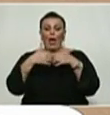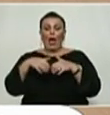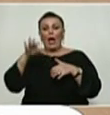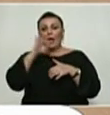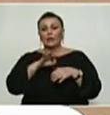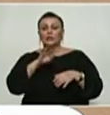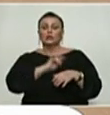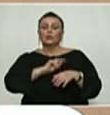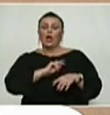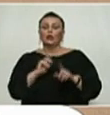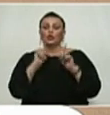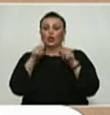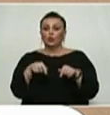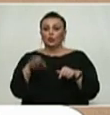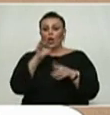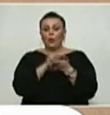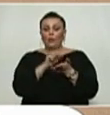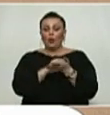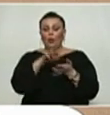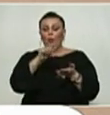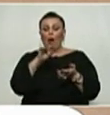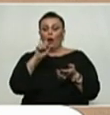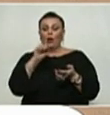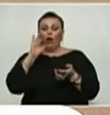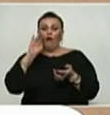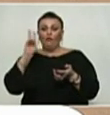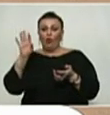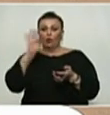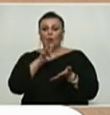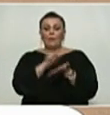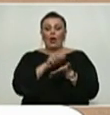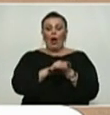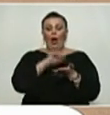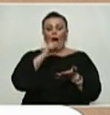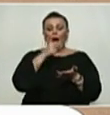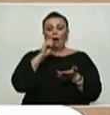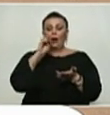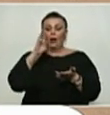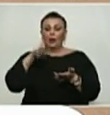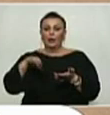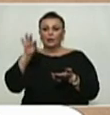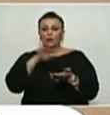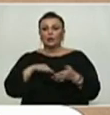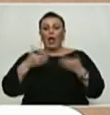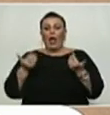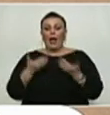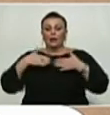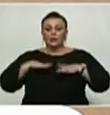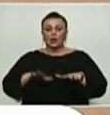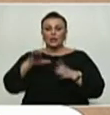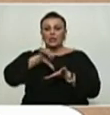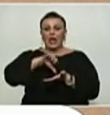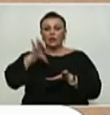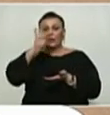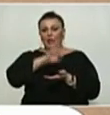vasitəsilə işə gəlib. Yəni həm məşğulluq marafonunu, həm məşğulluq agentliyinin deməli həyata keçirdikləri